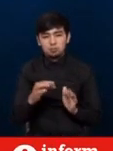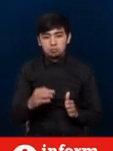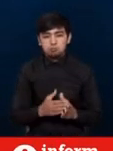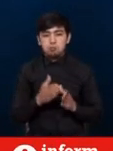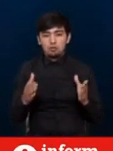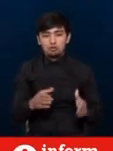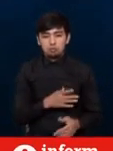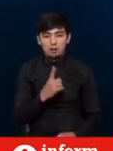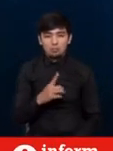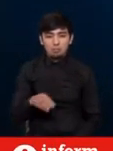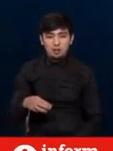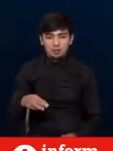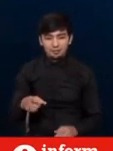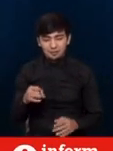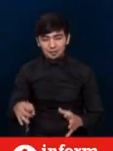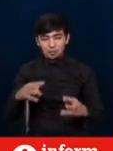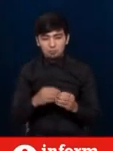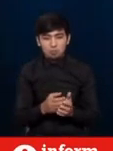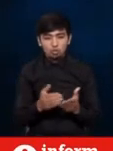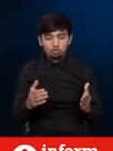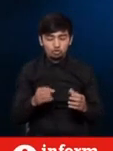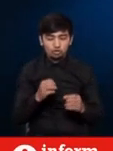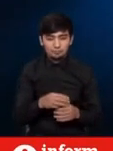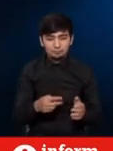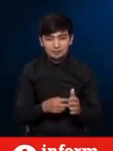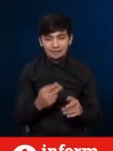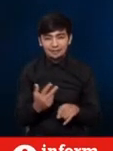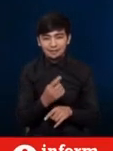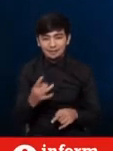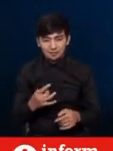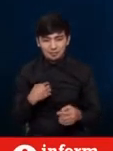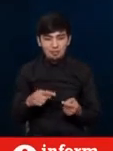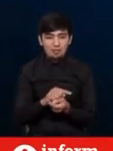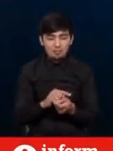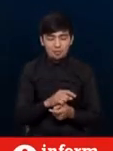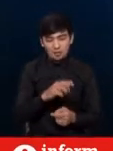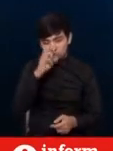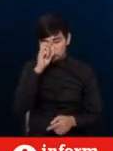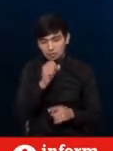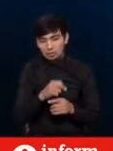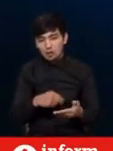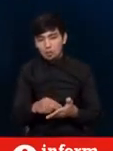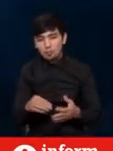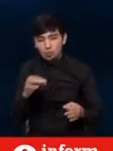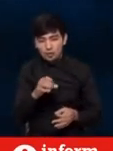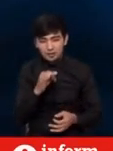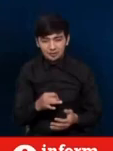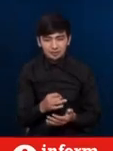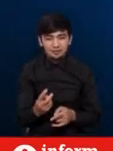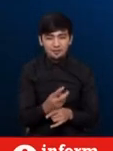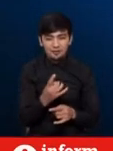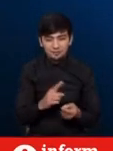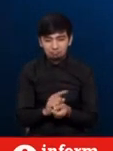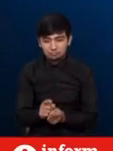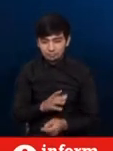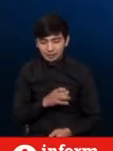2,1 млрд тенге больше расчётной стоимости при этом три раза переу отвержки а корректировки вносились в них два раза на